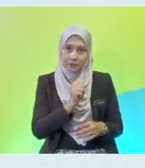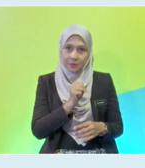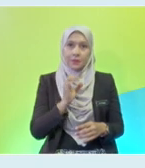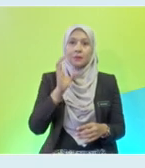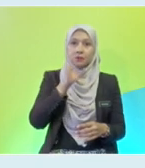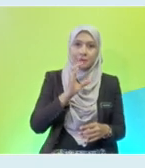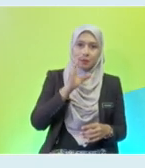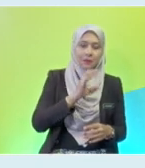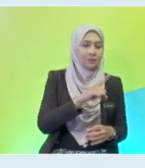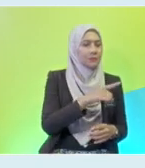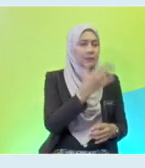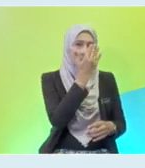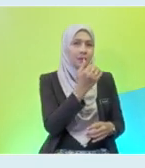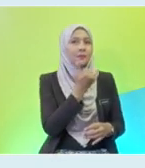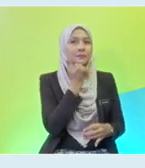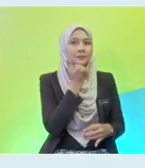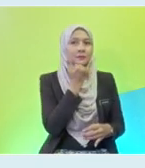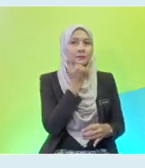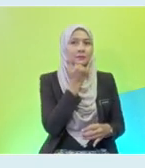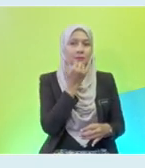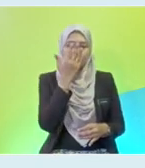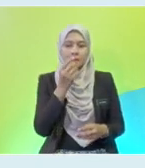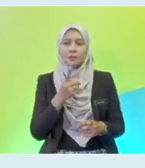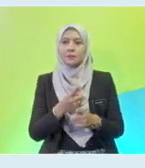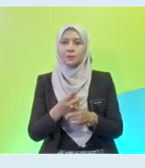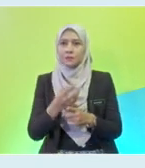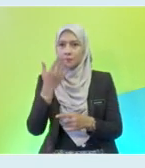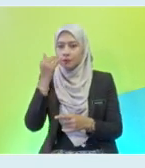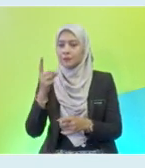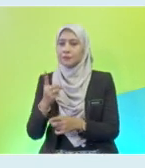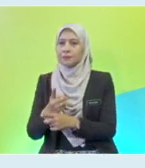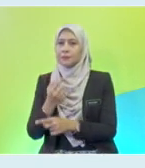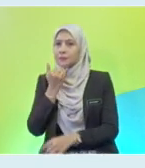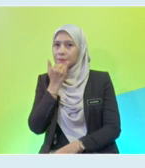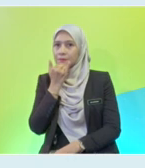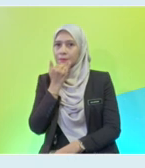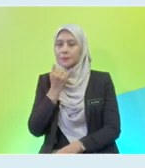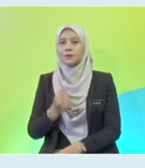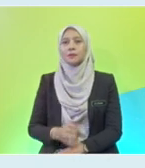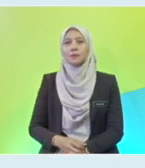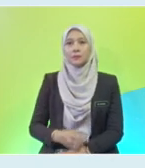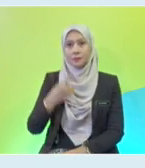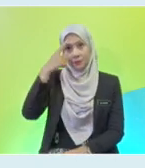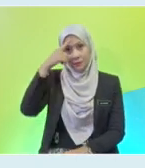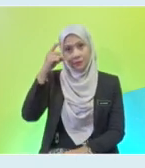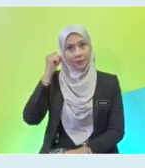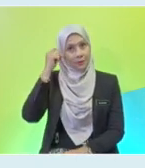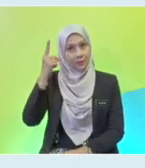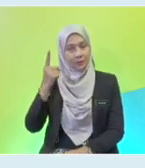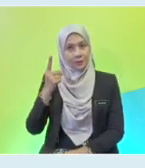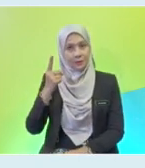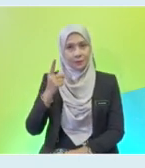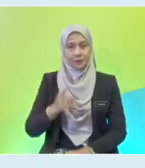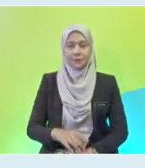nah jadi macam tuh jadi gue tunjuk contoh ke sini contoh Puan Maria menggunakan kosmetik x pada wajah